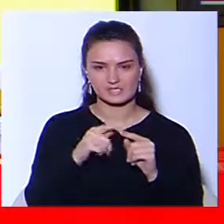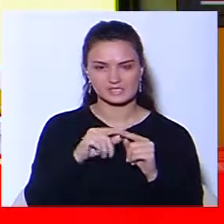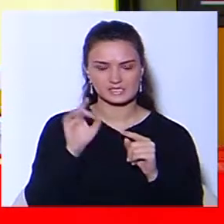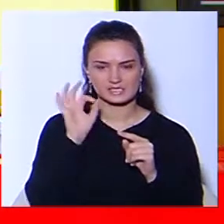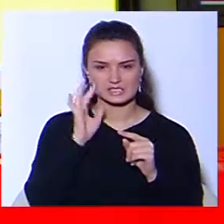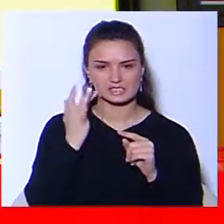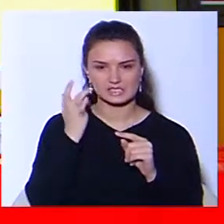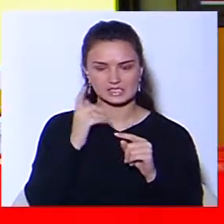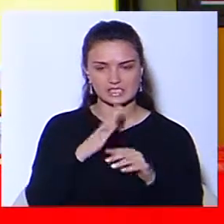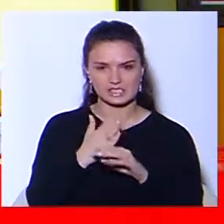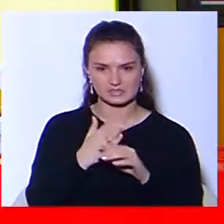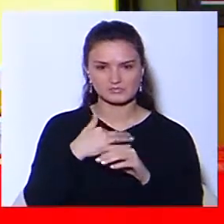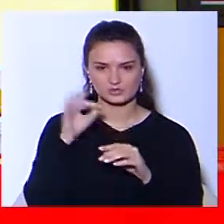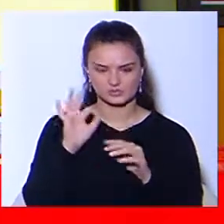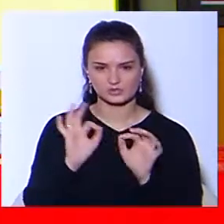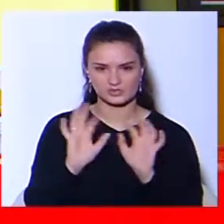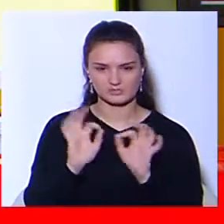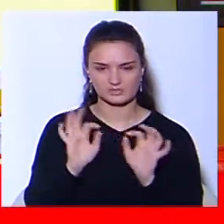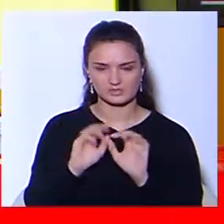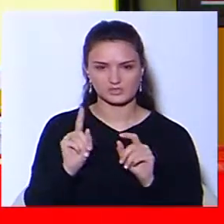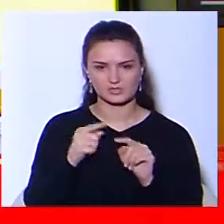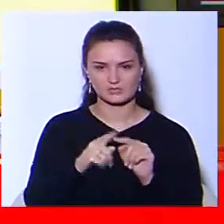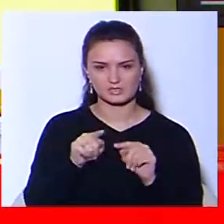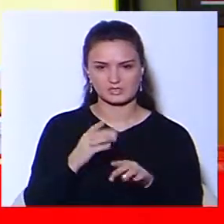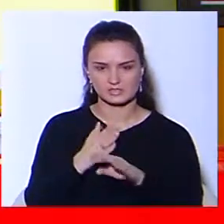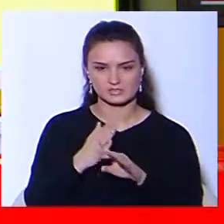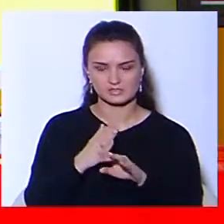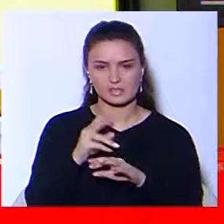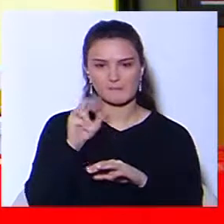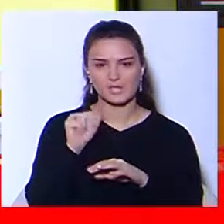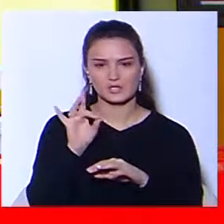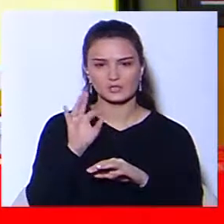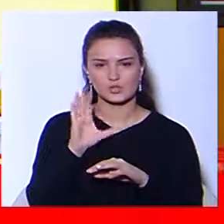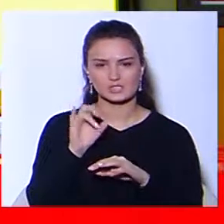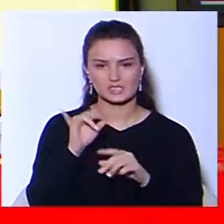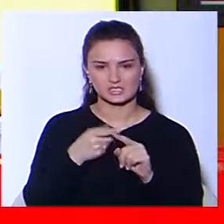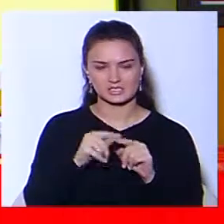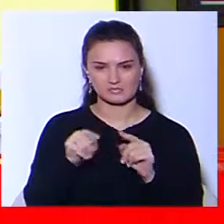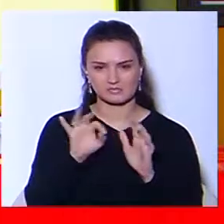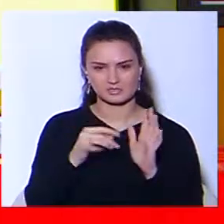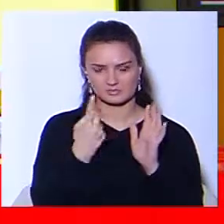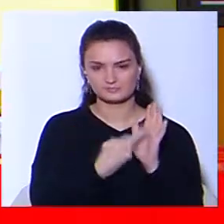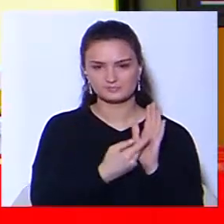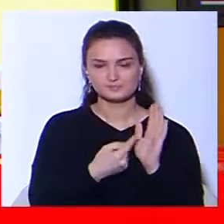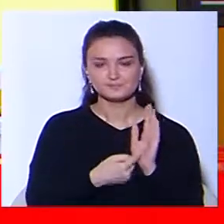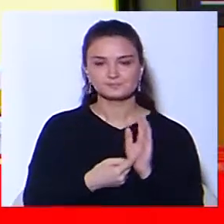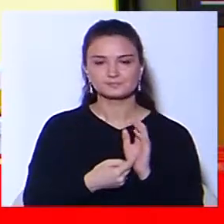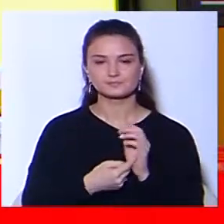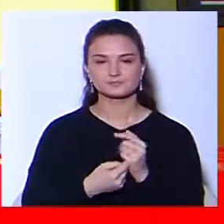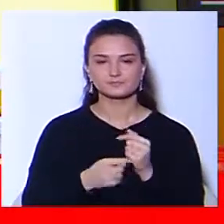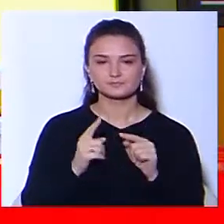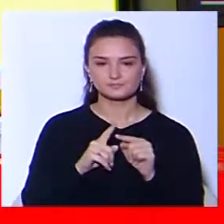არ არის, მე ხშირად ამიხსნია, რომ ეს არის პარკოსანი და გარეგნობა ამაზე მიუთითებს,